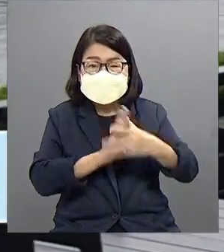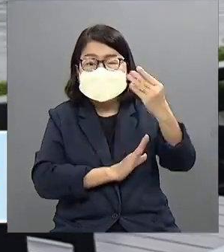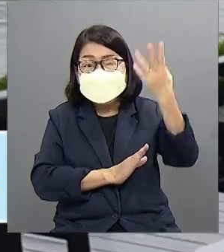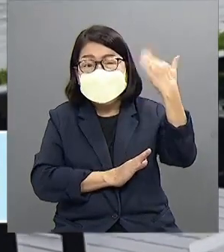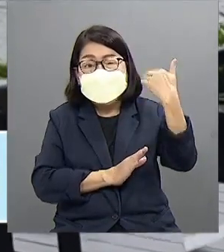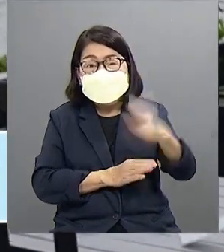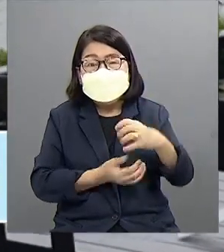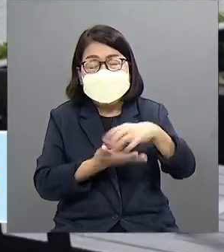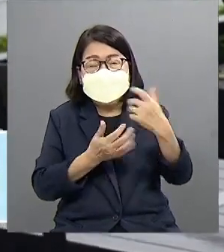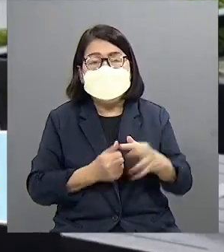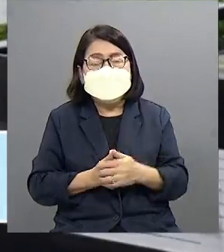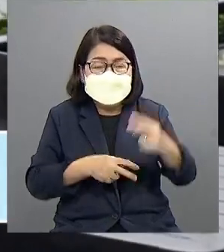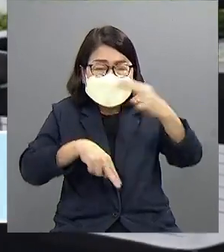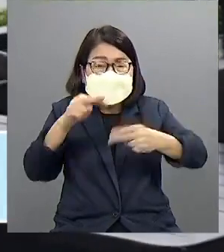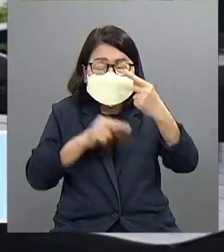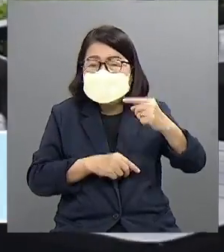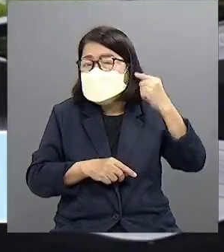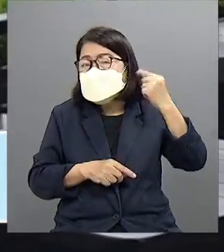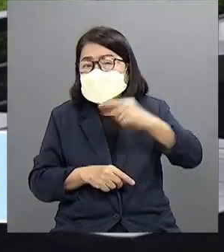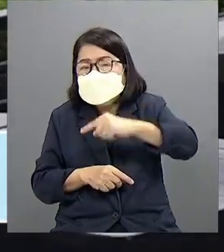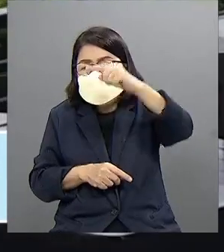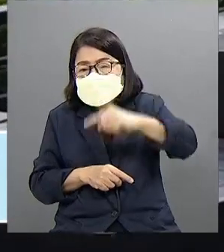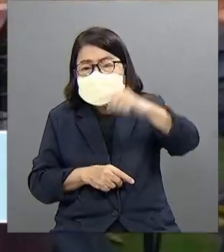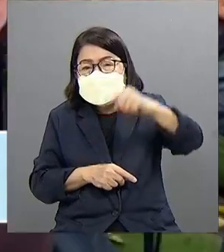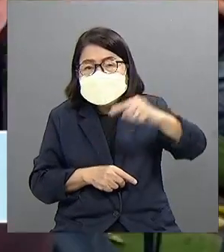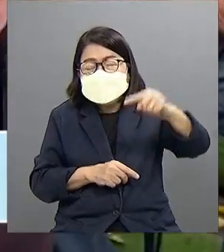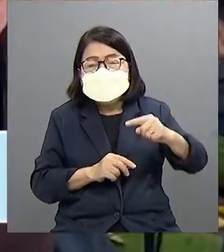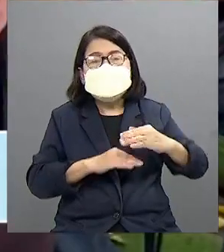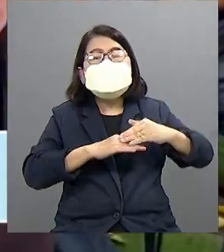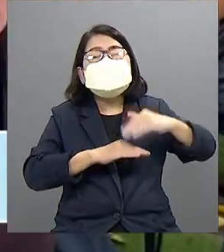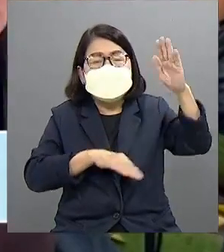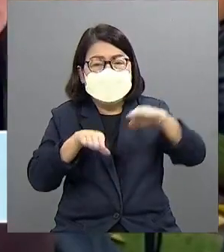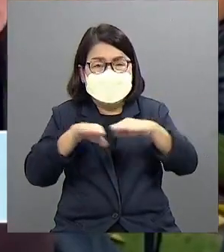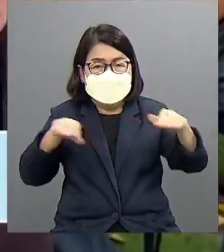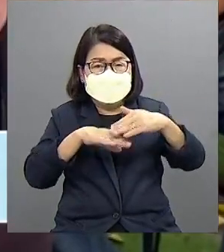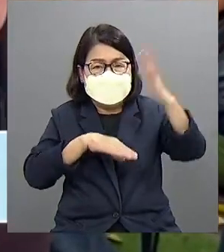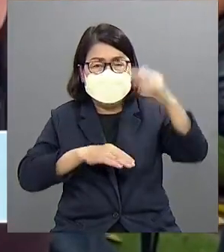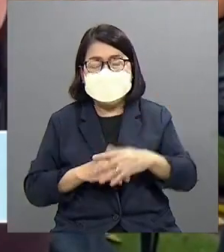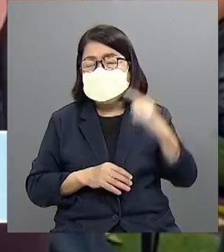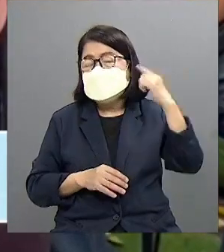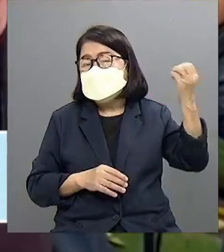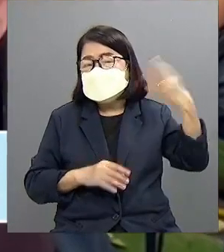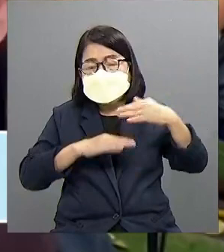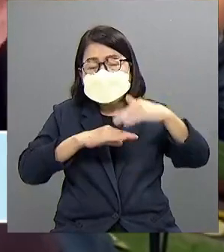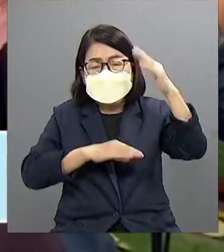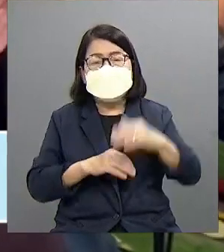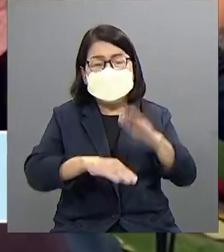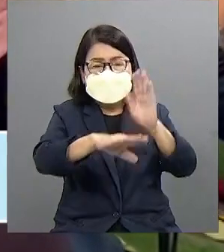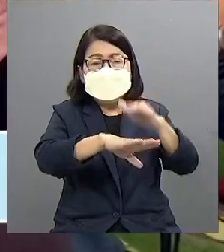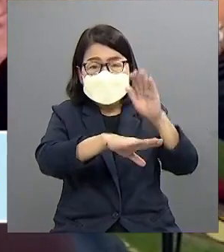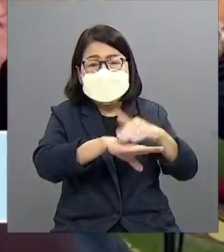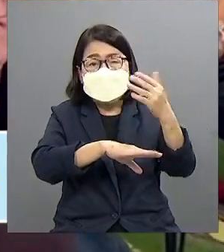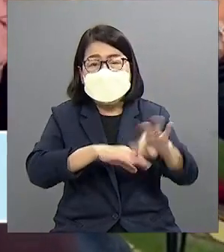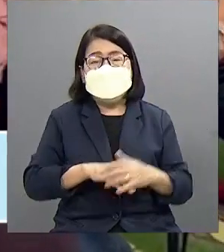ค่าความดังของเสียงนะคะก็พบว่าดังเกินมาตรฐานแล้วก็ไปเรียกว่าตักเตือนเด็กนะคะที่อายุต่ำกว่า